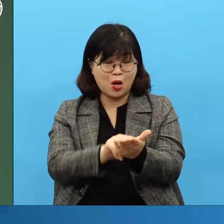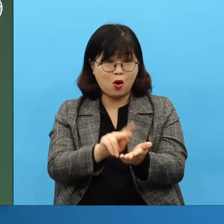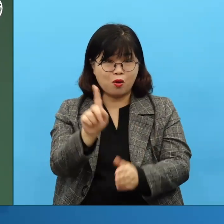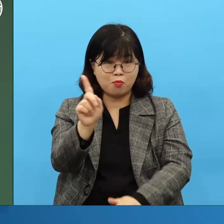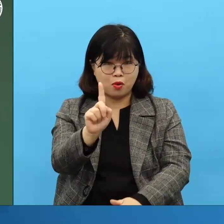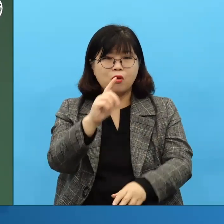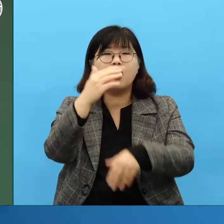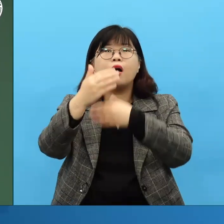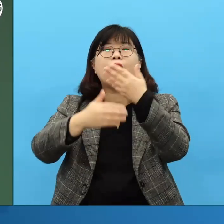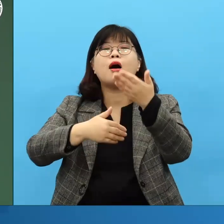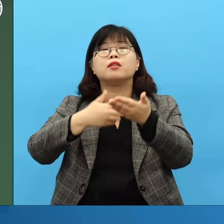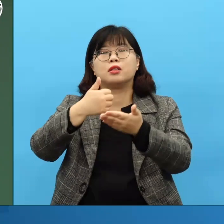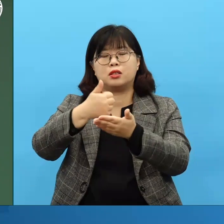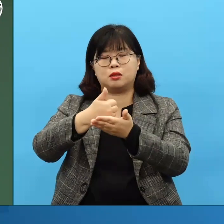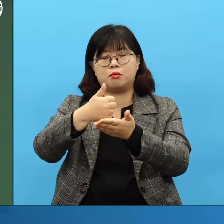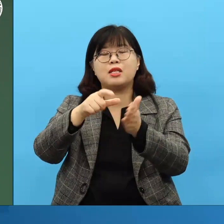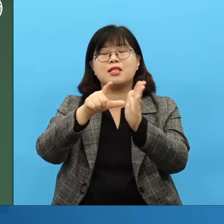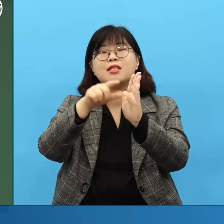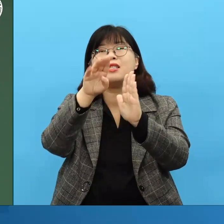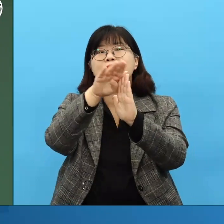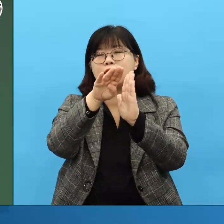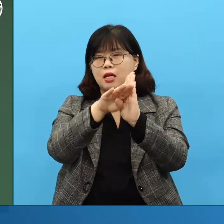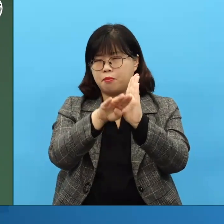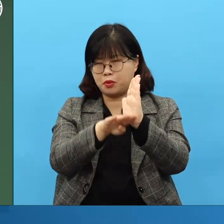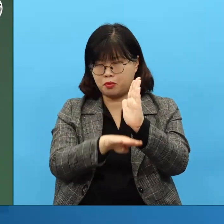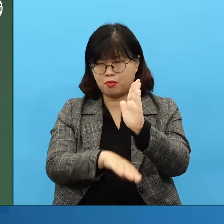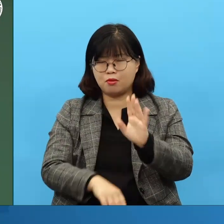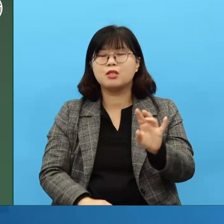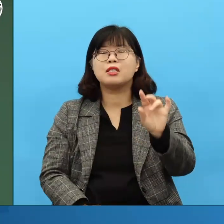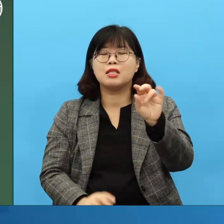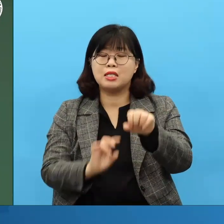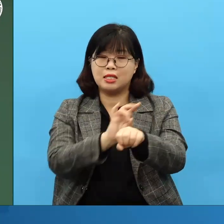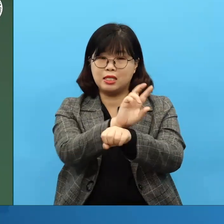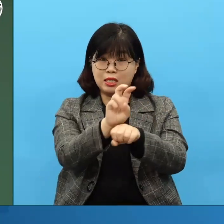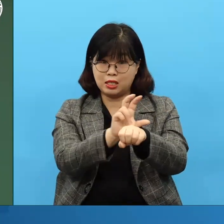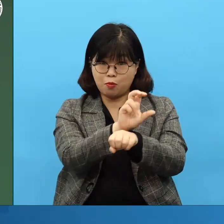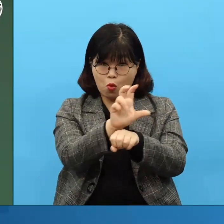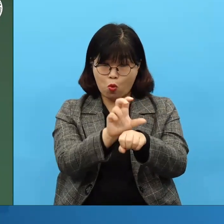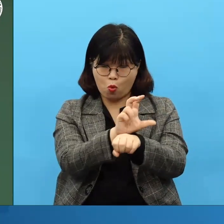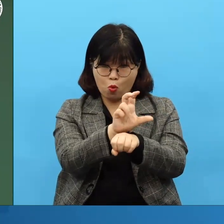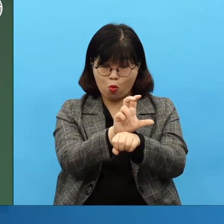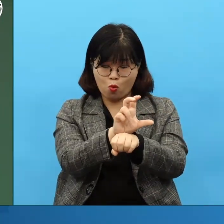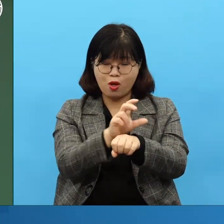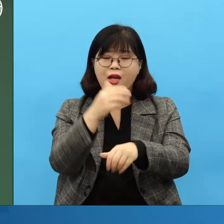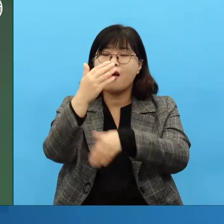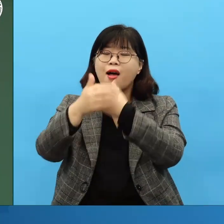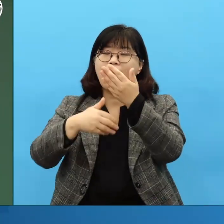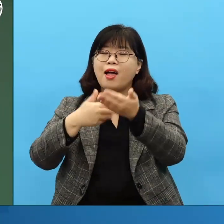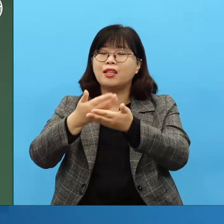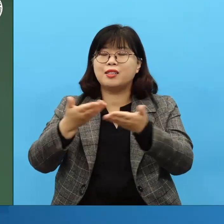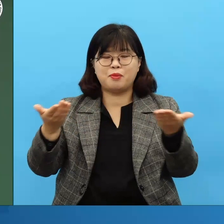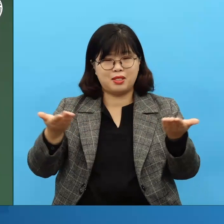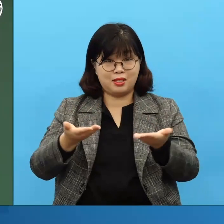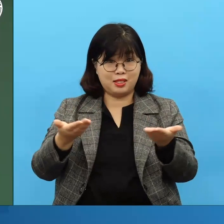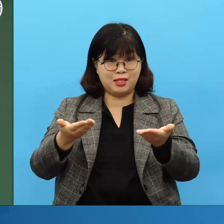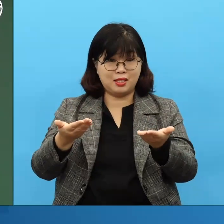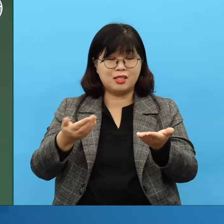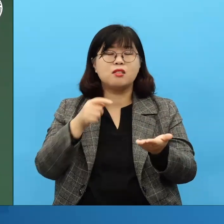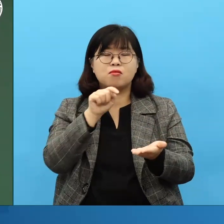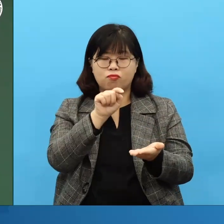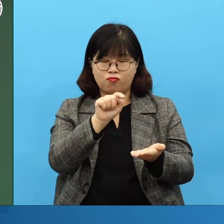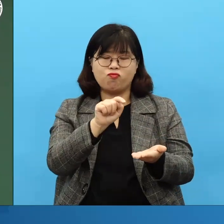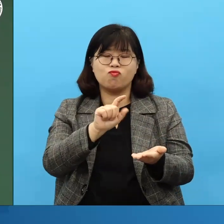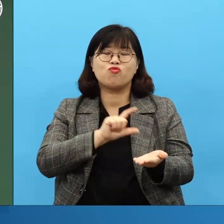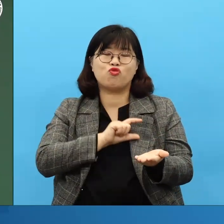hours. 하나님의 일. And it's the work of God. 이게 올해 주제입니다. This is this year's theme.